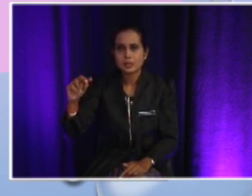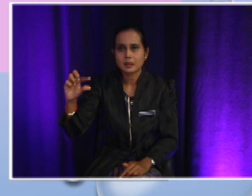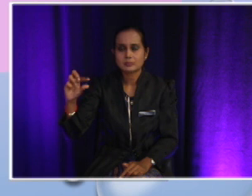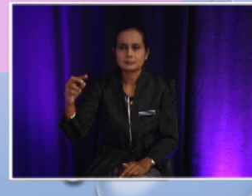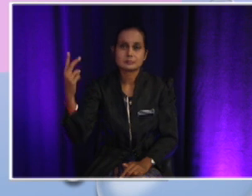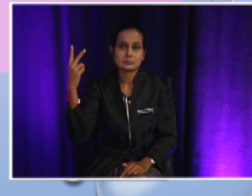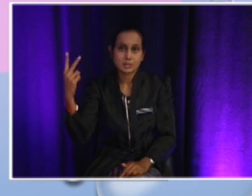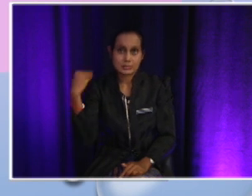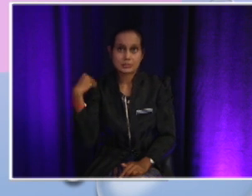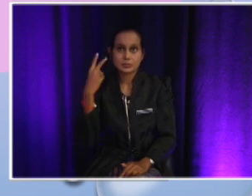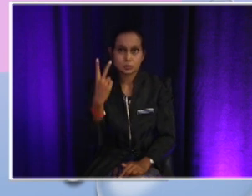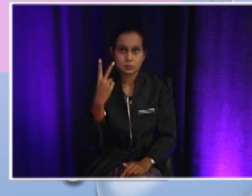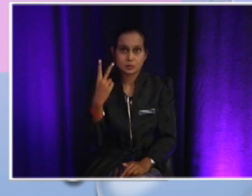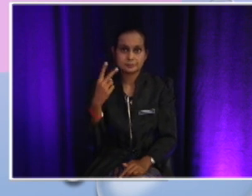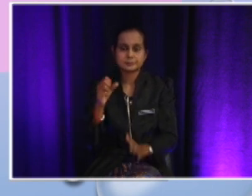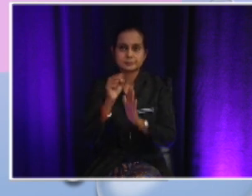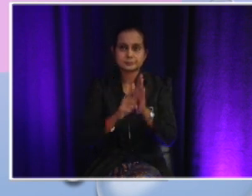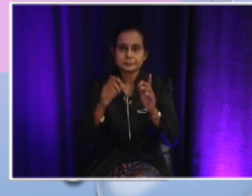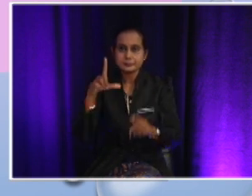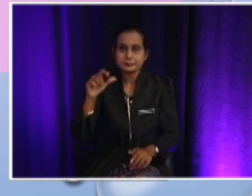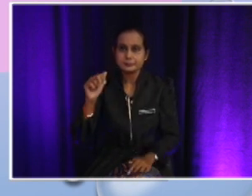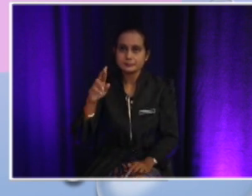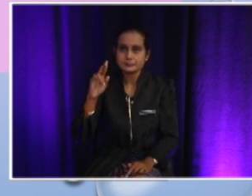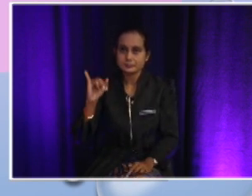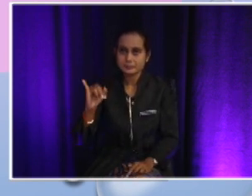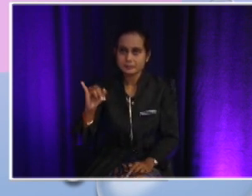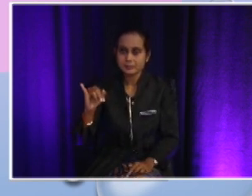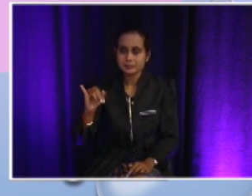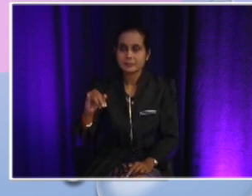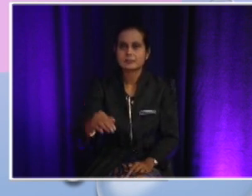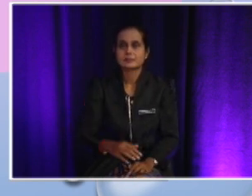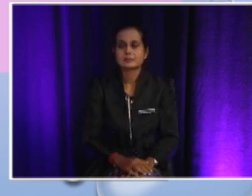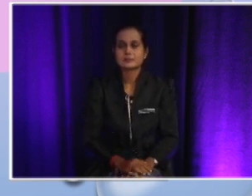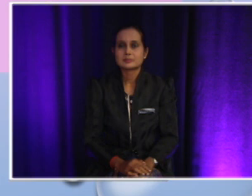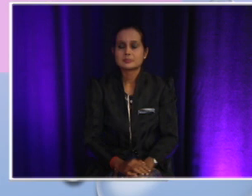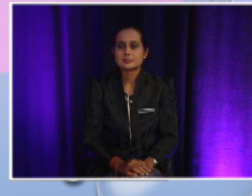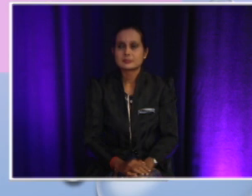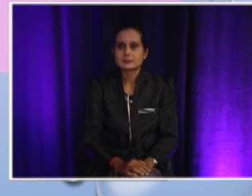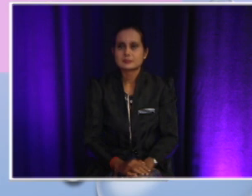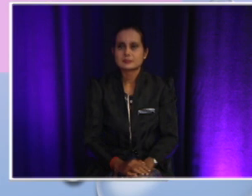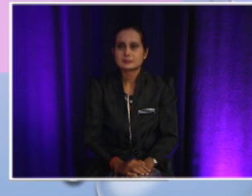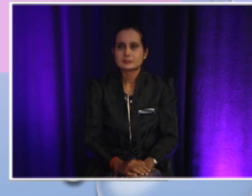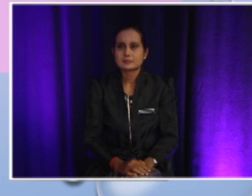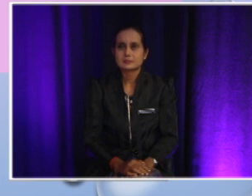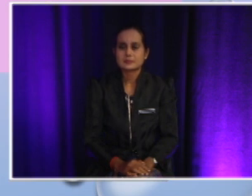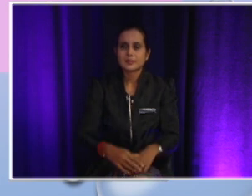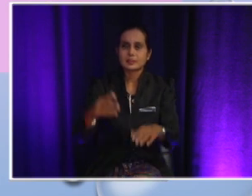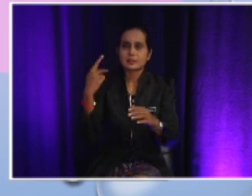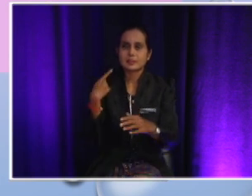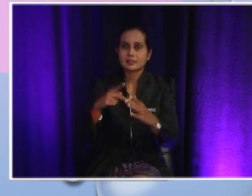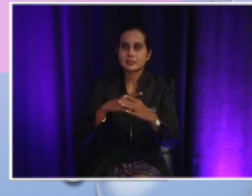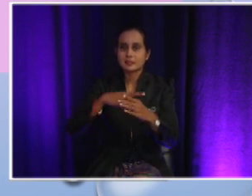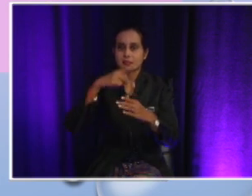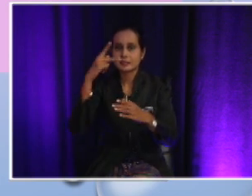lita siri selari, lita siri selari. Okey, bekalan. Okey, sini kita umpama kita keluar daripada